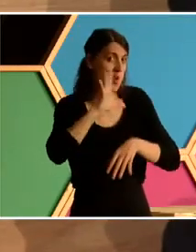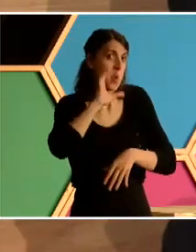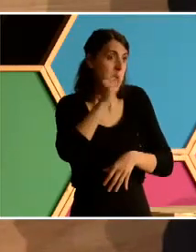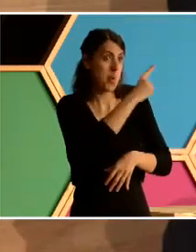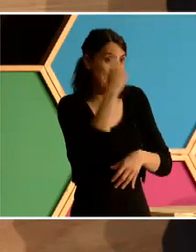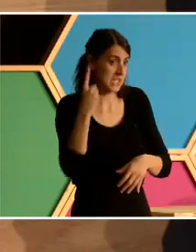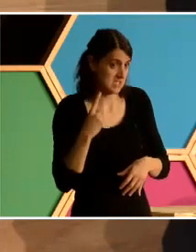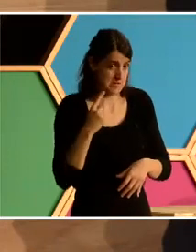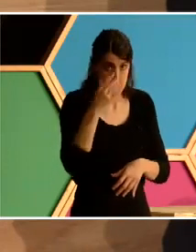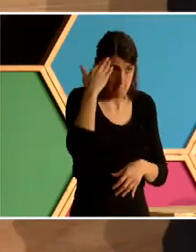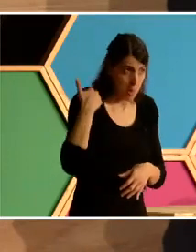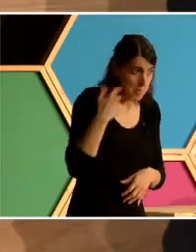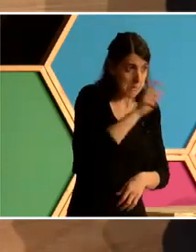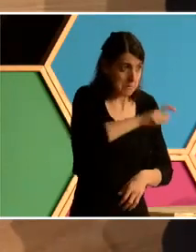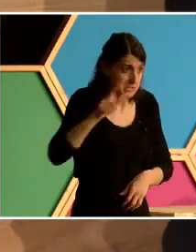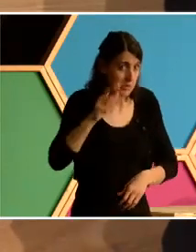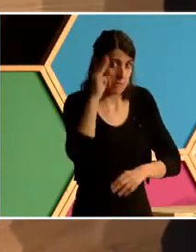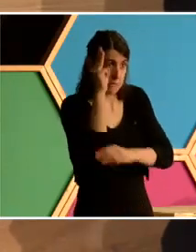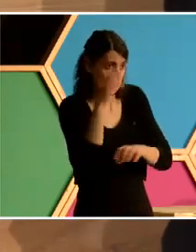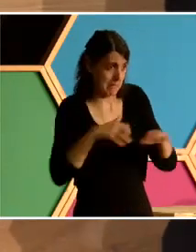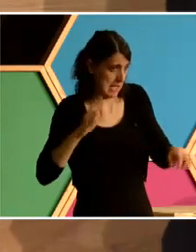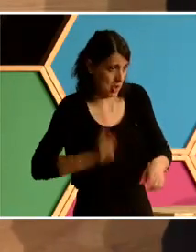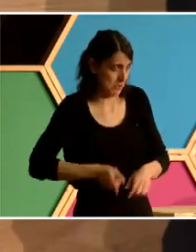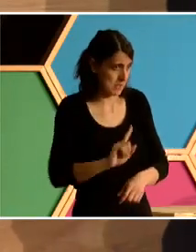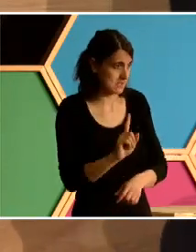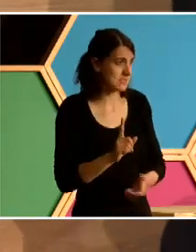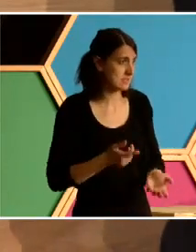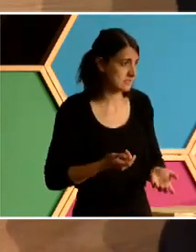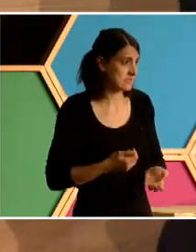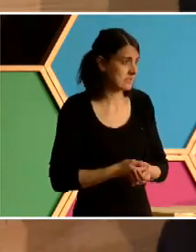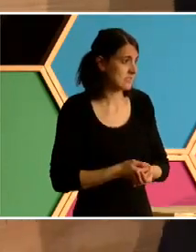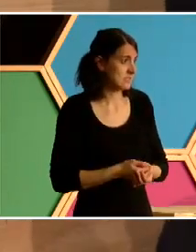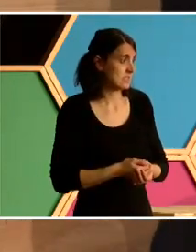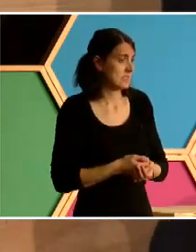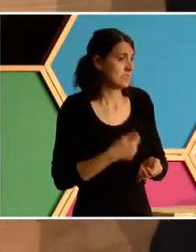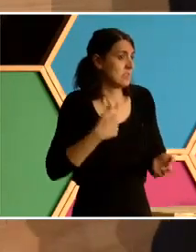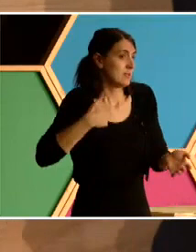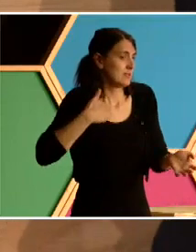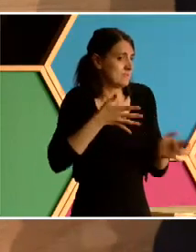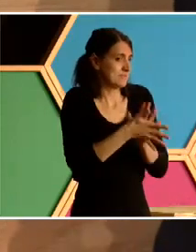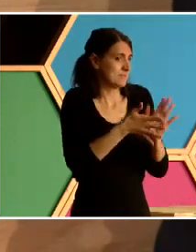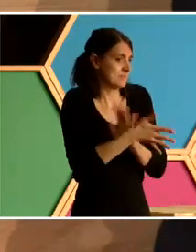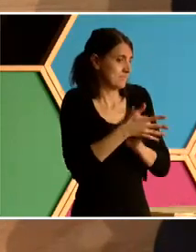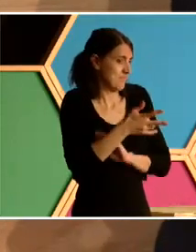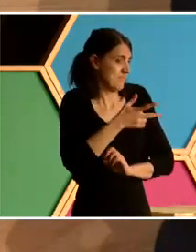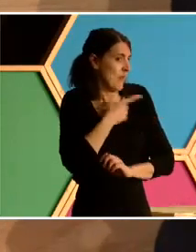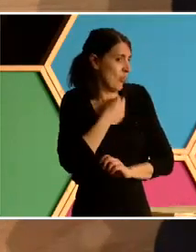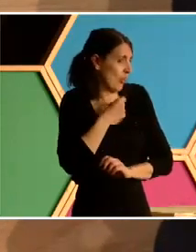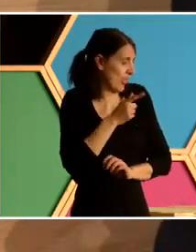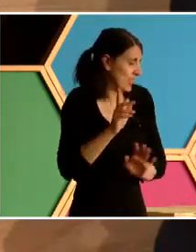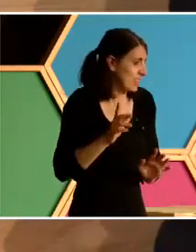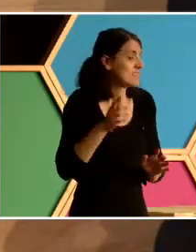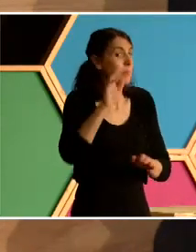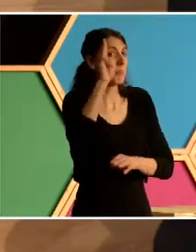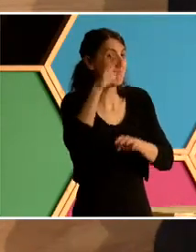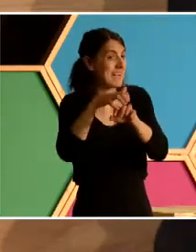pobles i pels parlaments, gairebé res de res. Jo faig un acudit, que em penso que no és massa propi de dir-lo, però ja que estem en confiança ho diré, que el Parlament